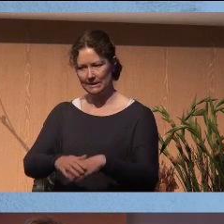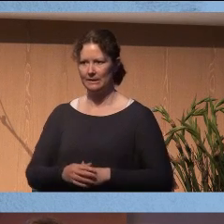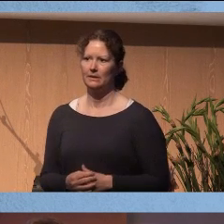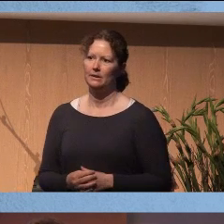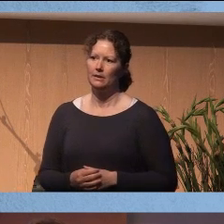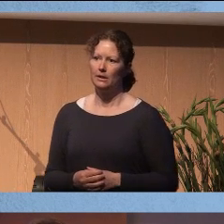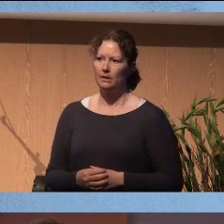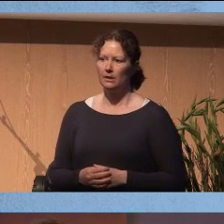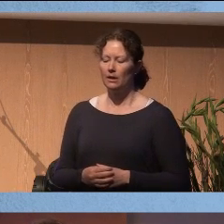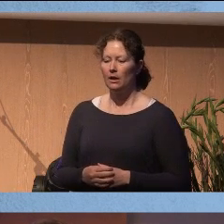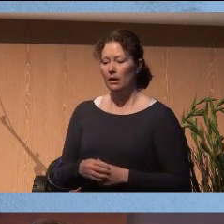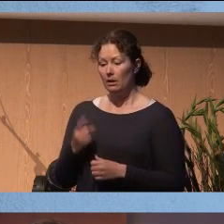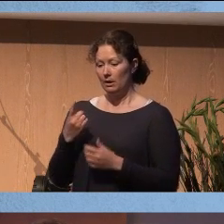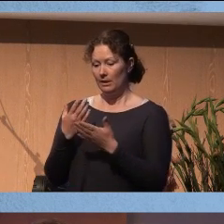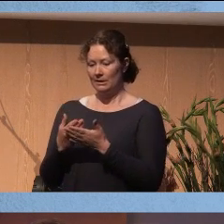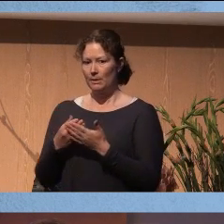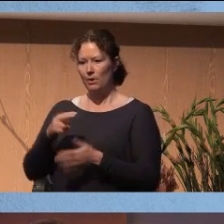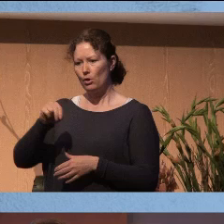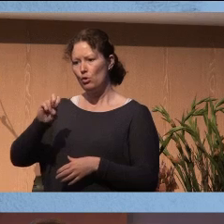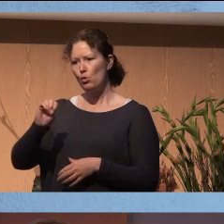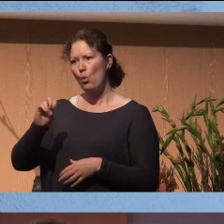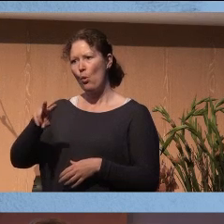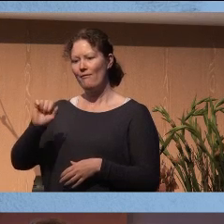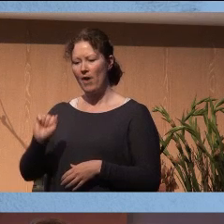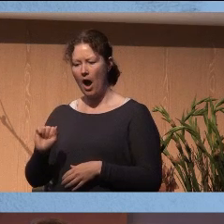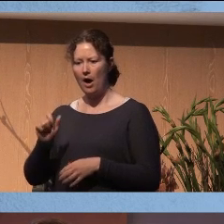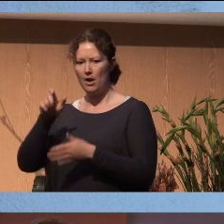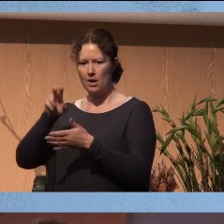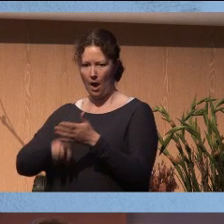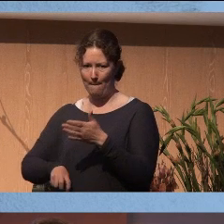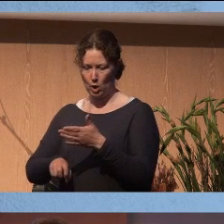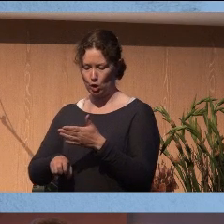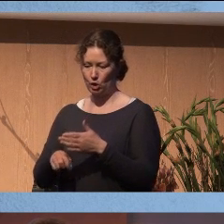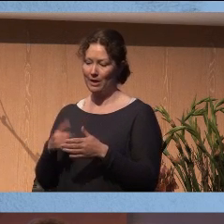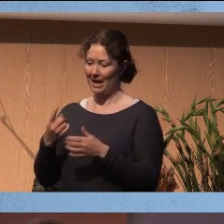Et eksempel fra NOVA-rapporten «En vanskelig pasient» fra